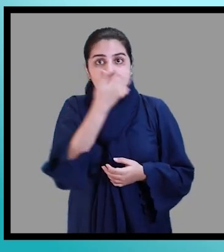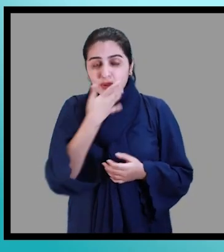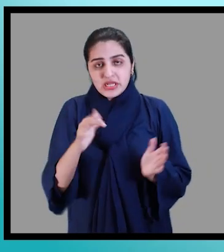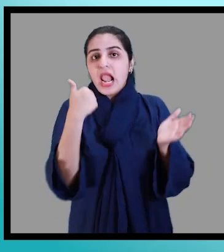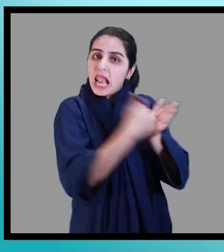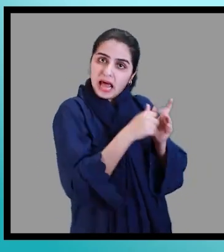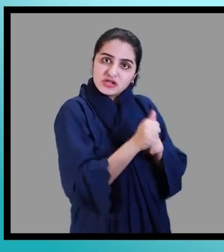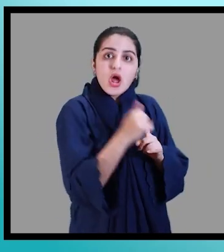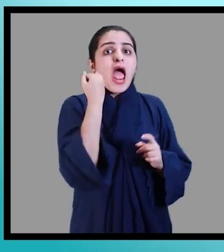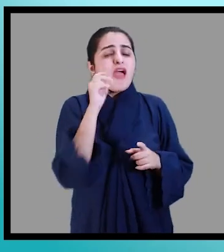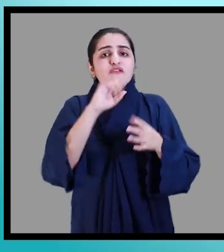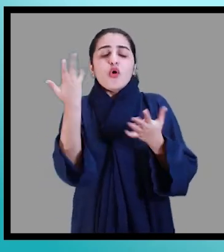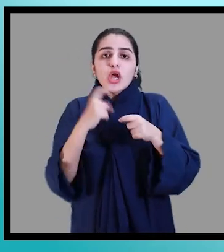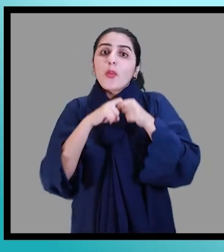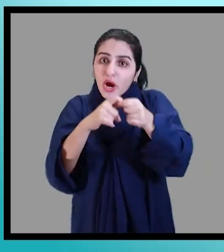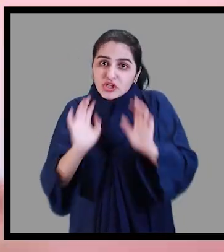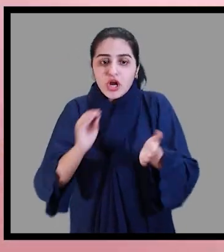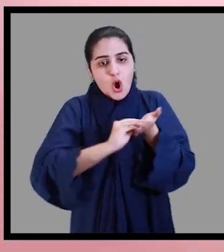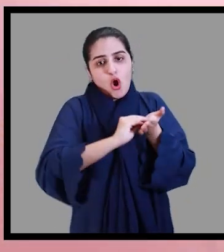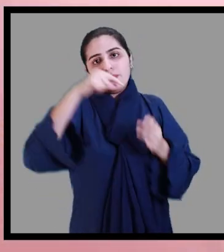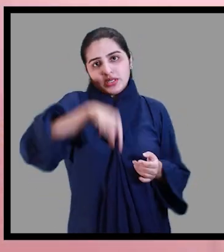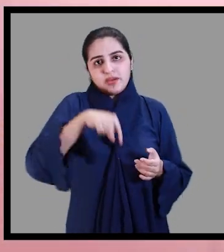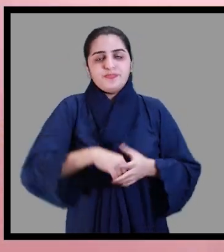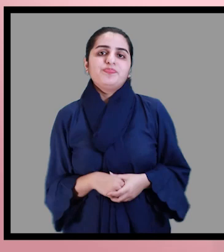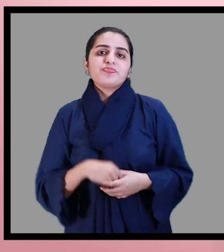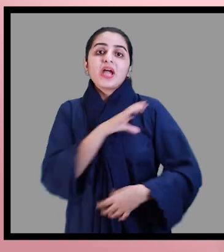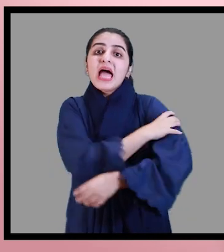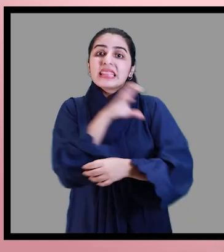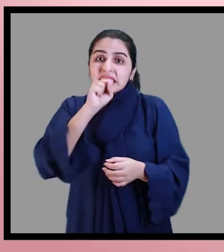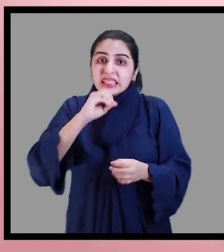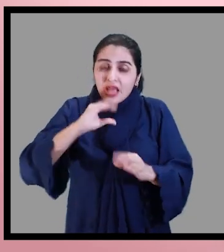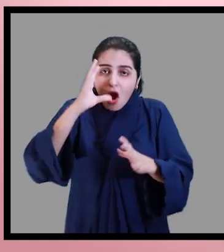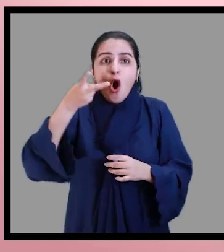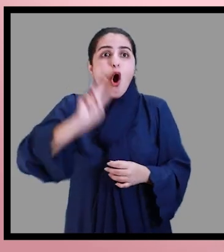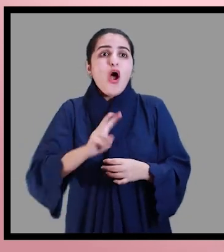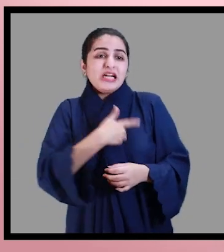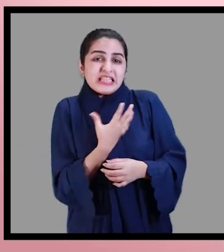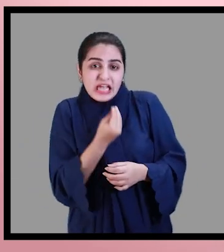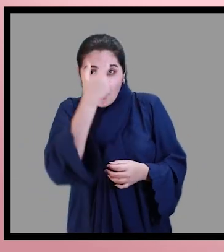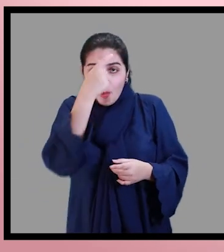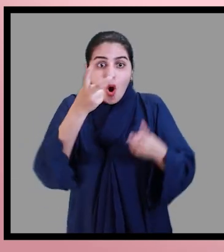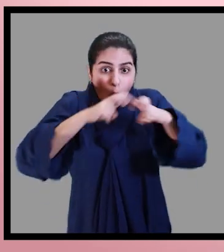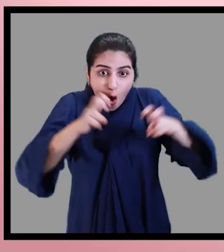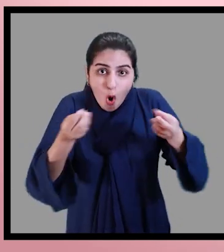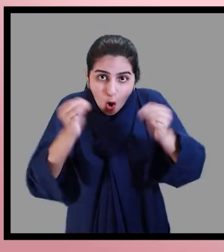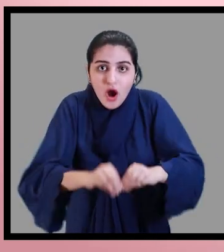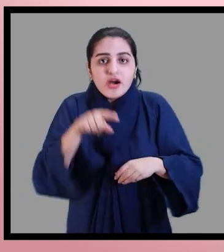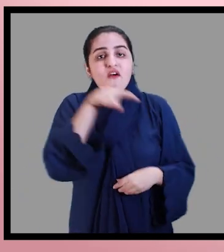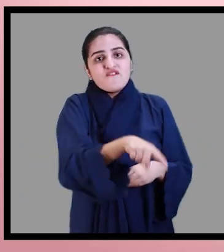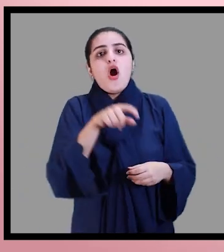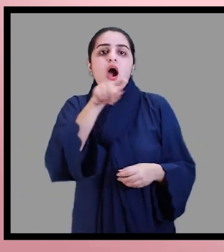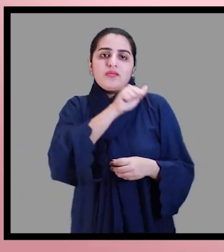दबाएं। जहन में कोई सवाल हो तो कमेंट में ज़रूर मेंशन कर दें। अगर ब्लड प्रेशर और दिल के अमराज के मुतालिक और इन्फॉर्मेशन जाननी है तो मेरी सेहत के चैनल को